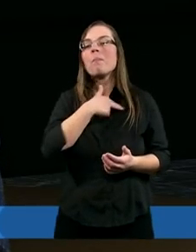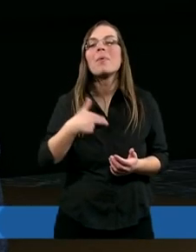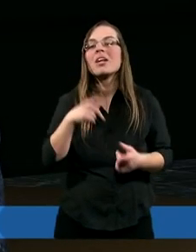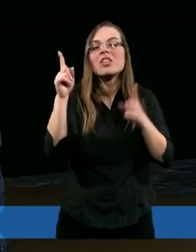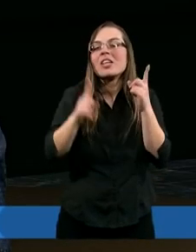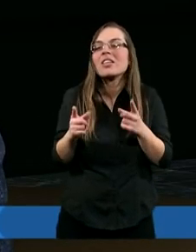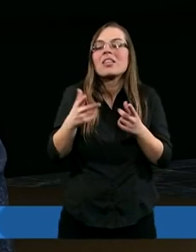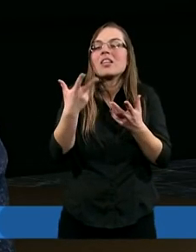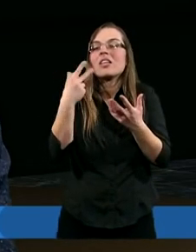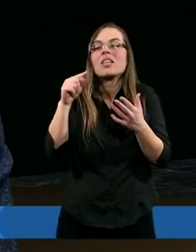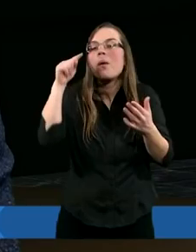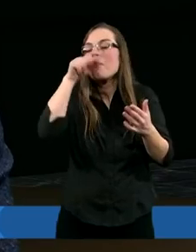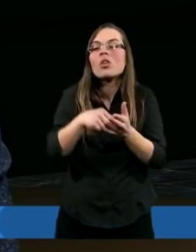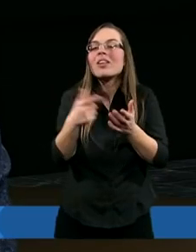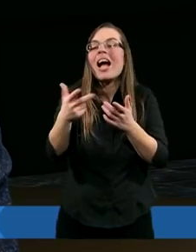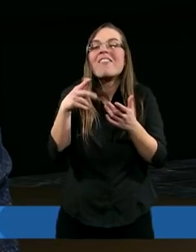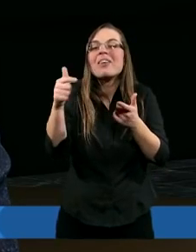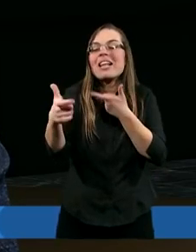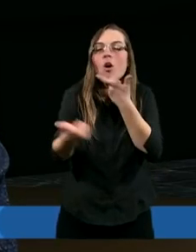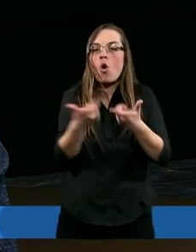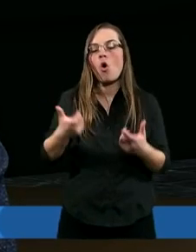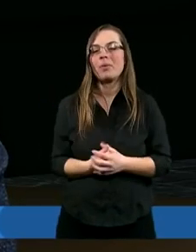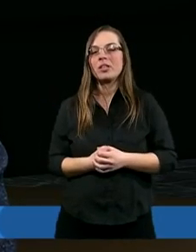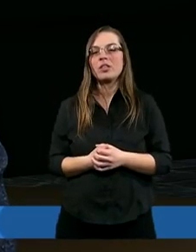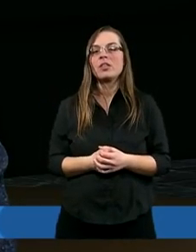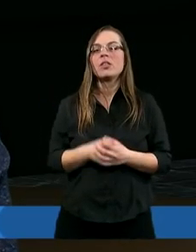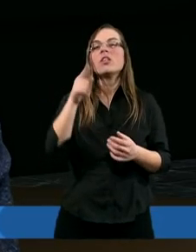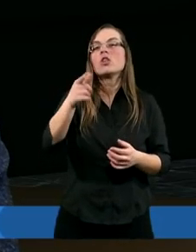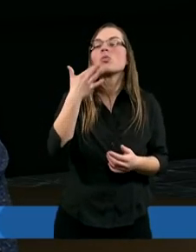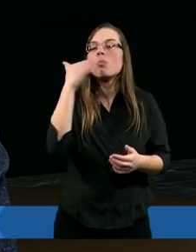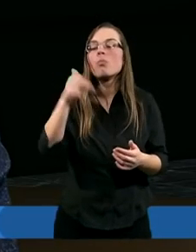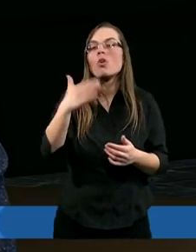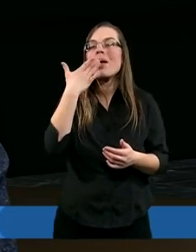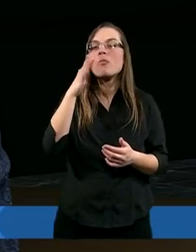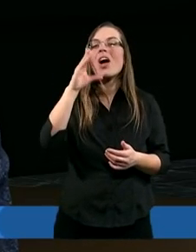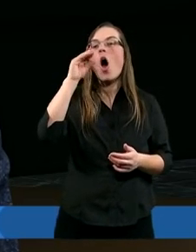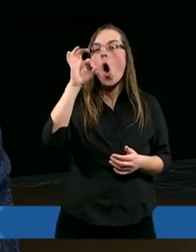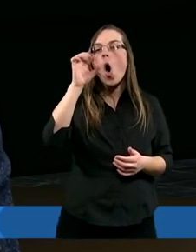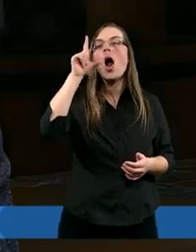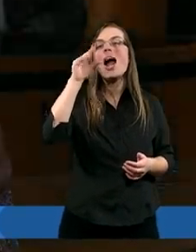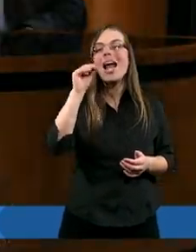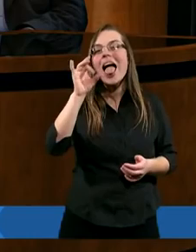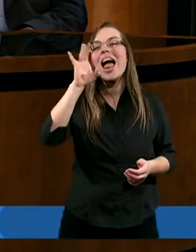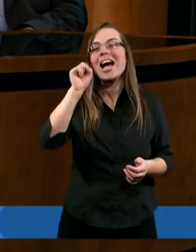My sami nie jesteśmy z siebie nic w zrobić. Co tu można mówić o legalizmie?